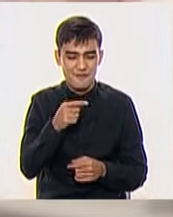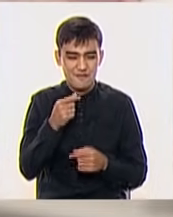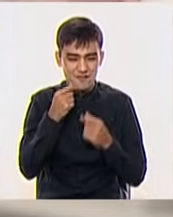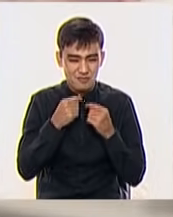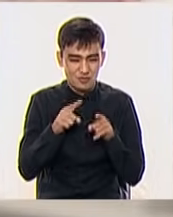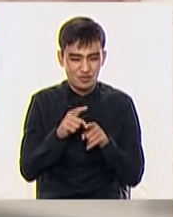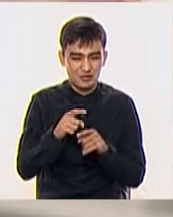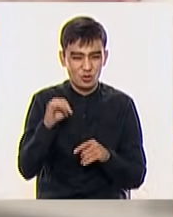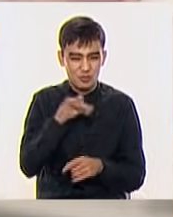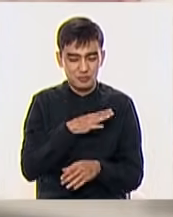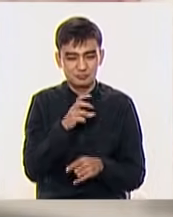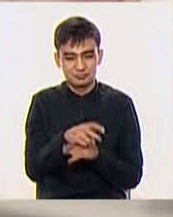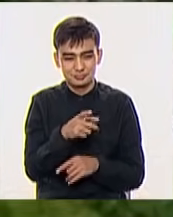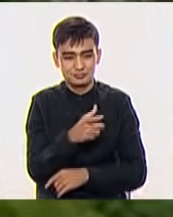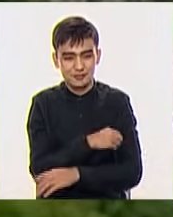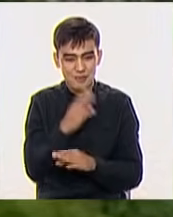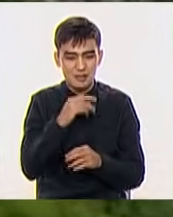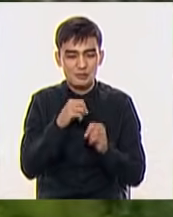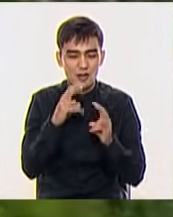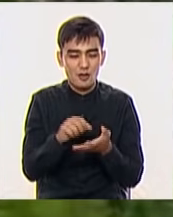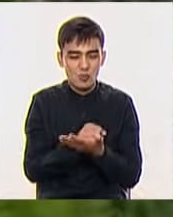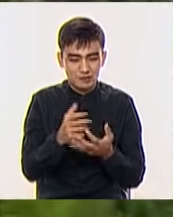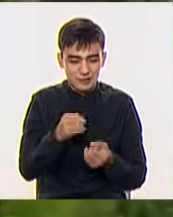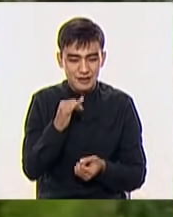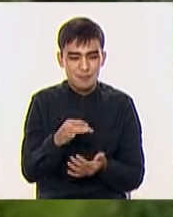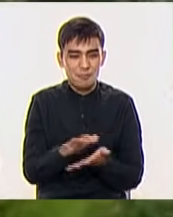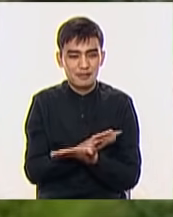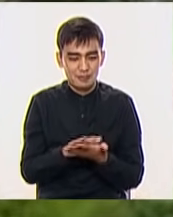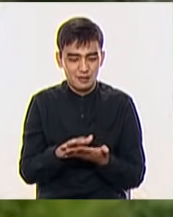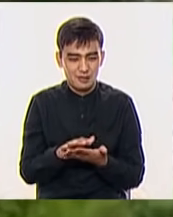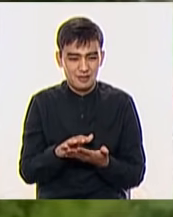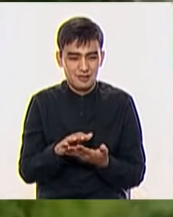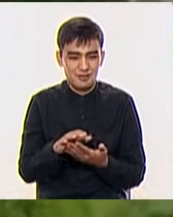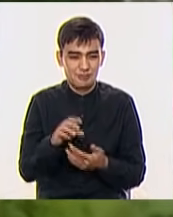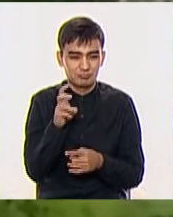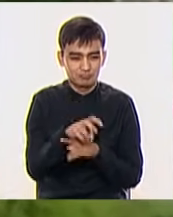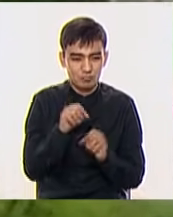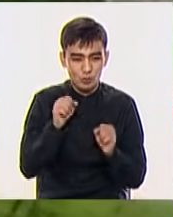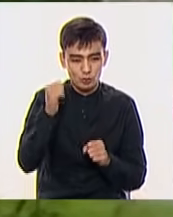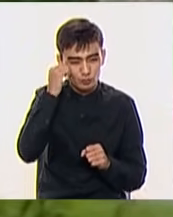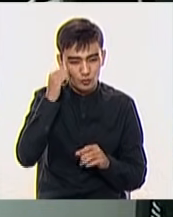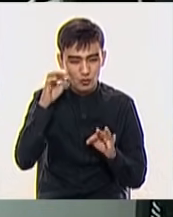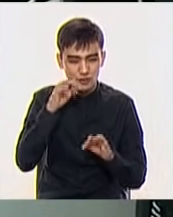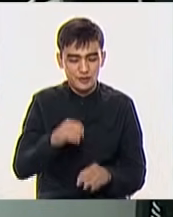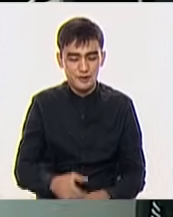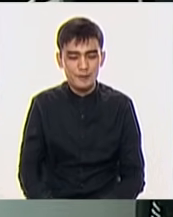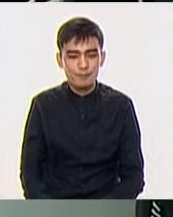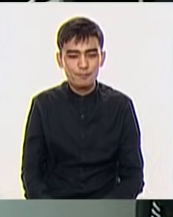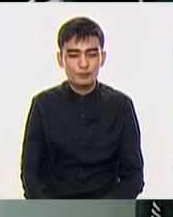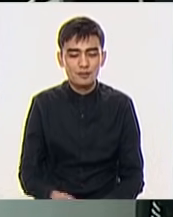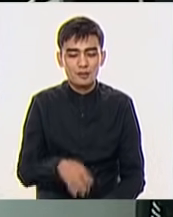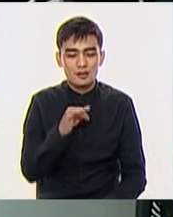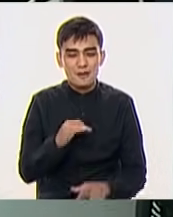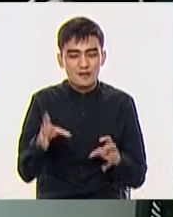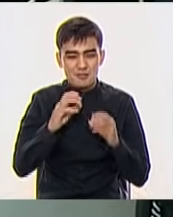вакцинацию, получат не только специальный сертификат, но и бесплатный билет в музей средневековых пыток. А пока во всем